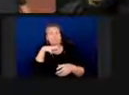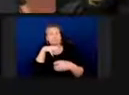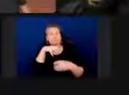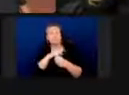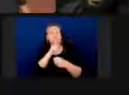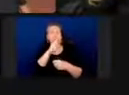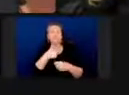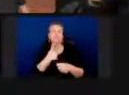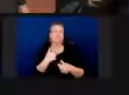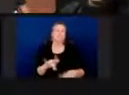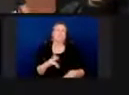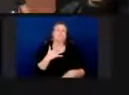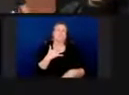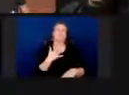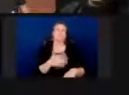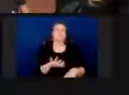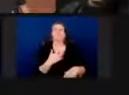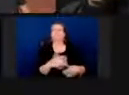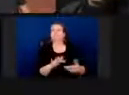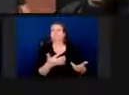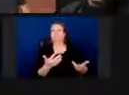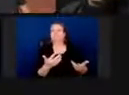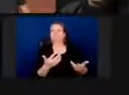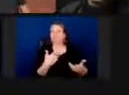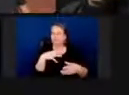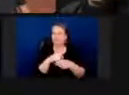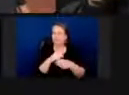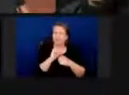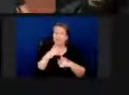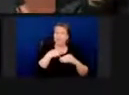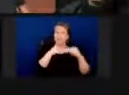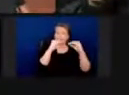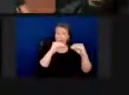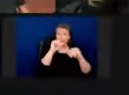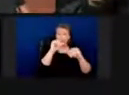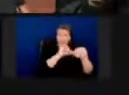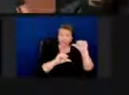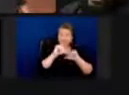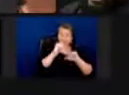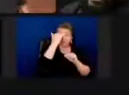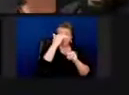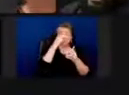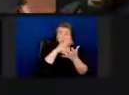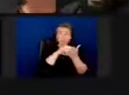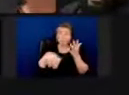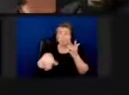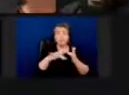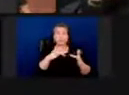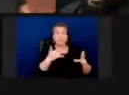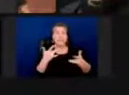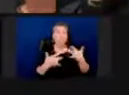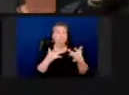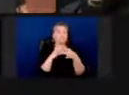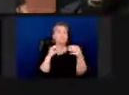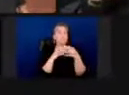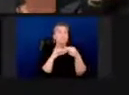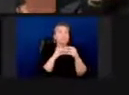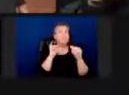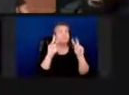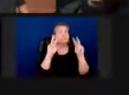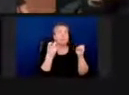kufundisha kumepitia uzoefu ambao ninafurahia sana. Nilipofundisha sayansi, kuna nyakati ambapo